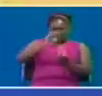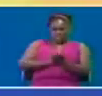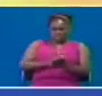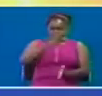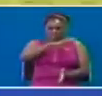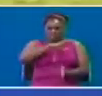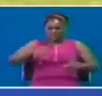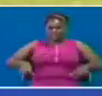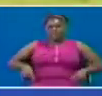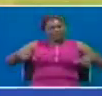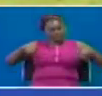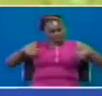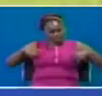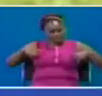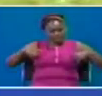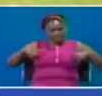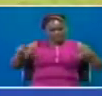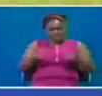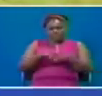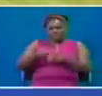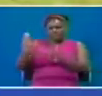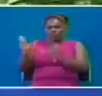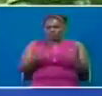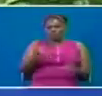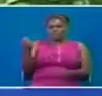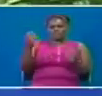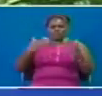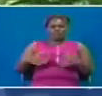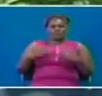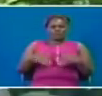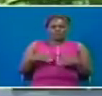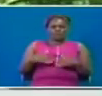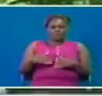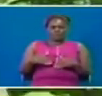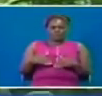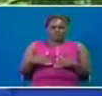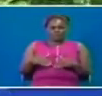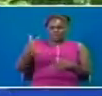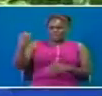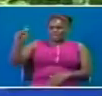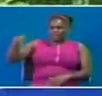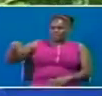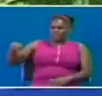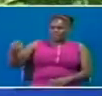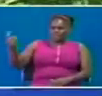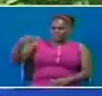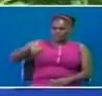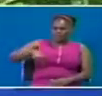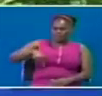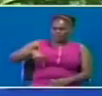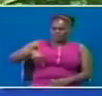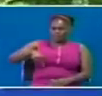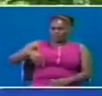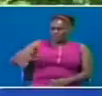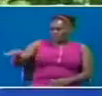maishani na kujipa riziki kama Mkenya yeyote yule. Watu mabuge wanakuja, MP wanakuja, yani